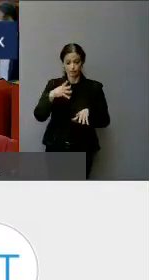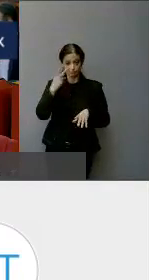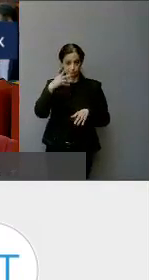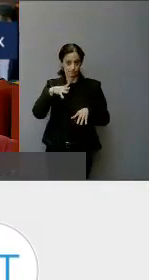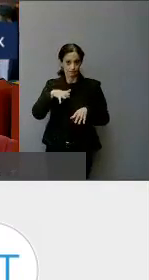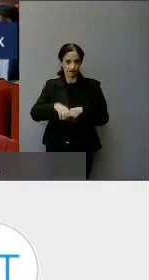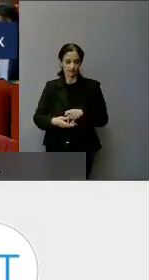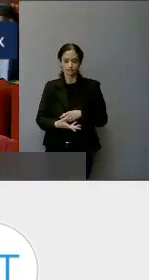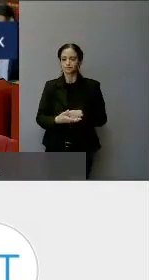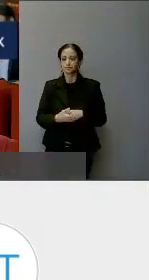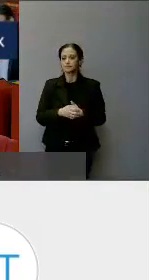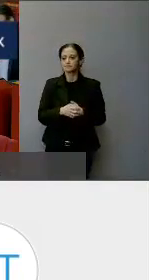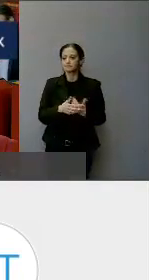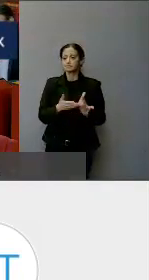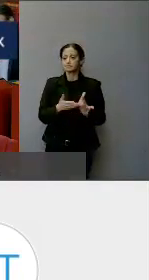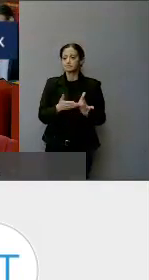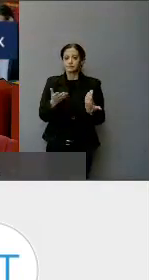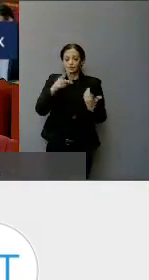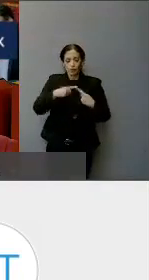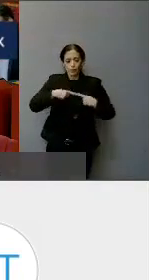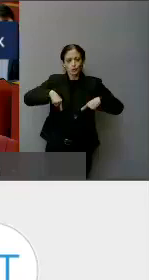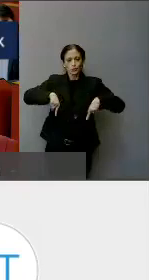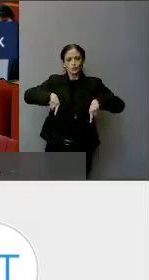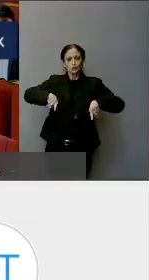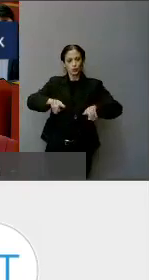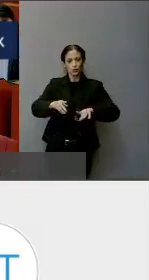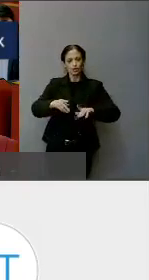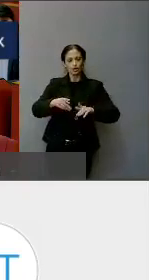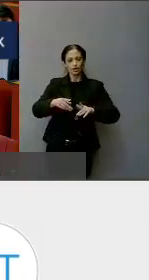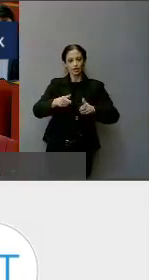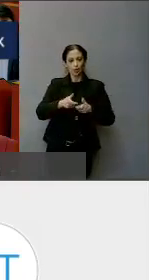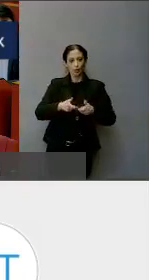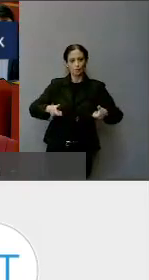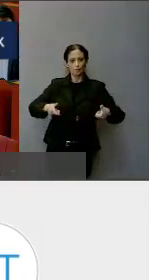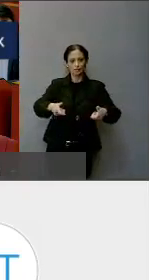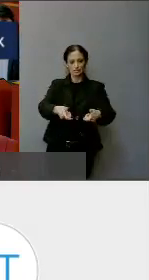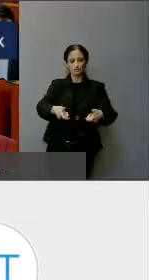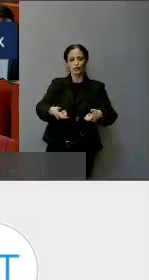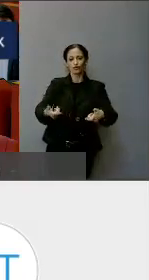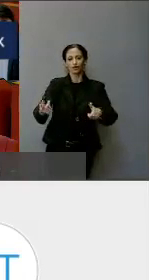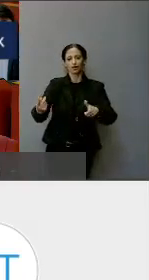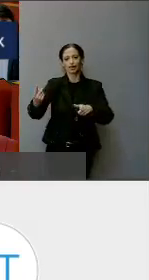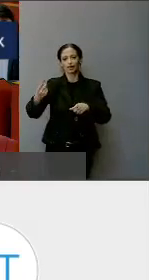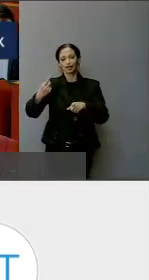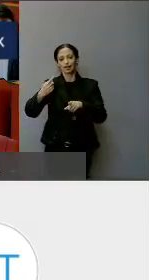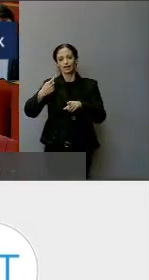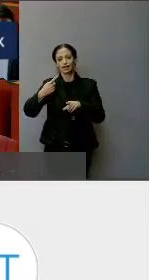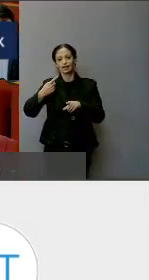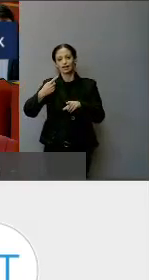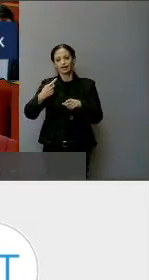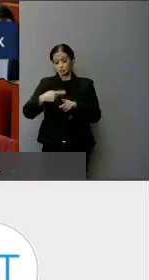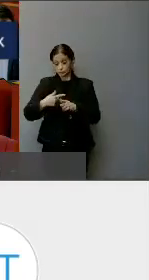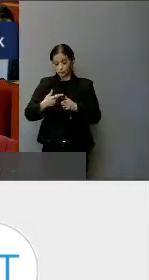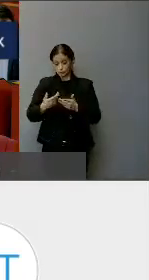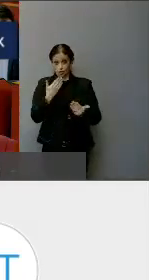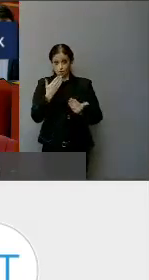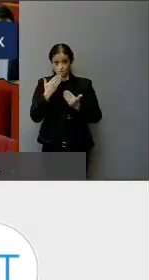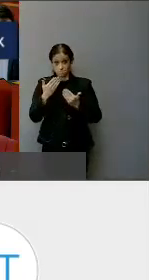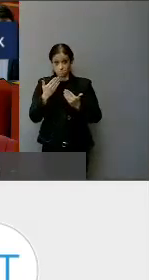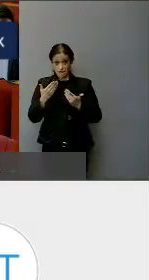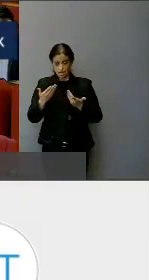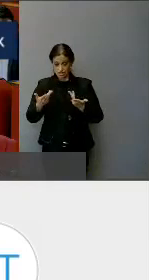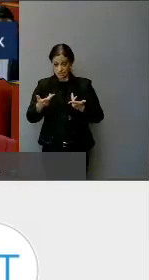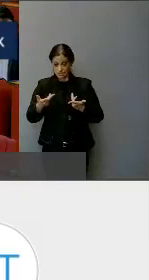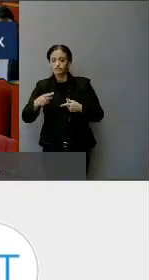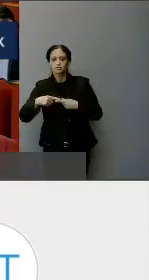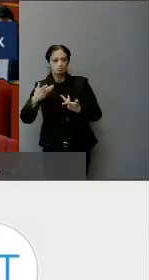in riunione di commissione e in riunione di conferenza dei servizi dice ma guarda